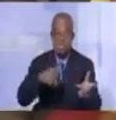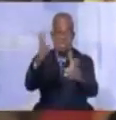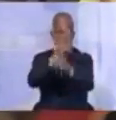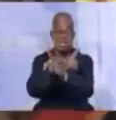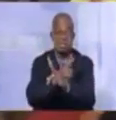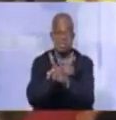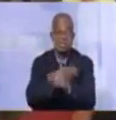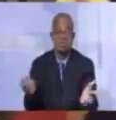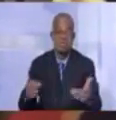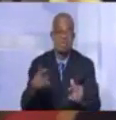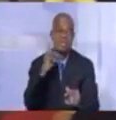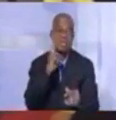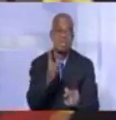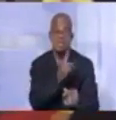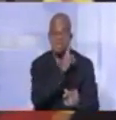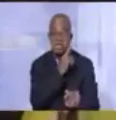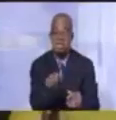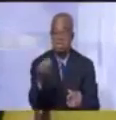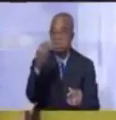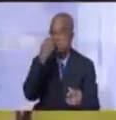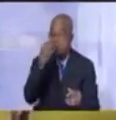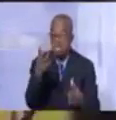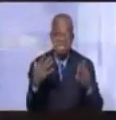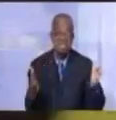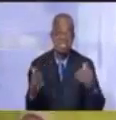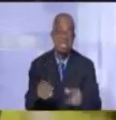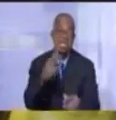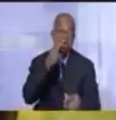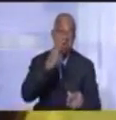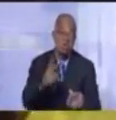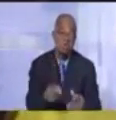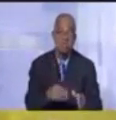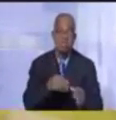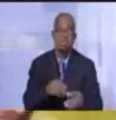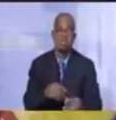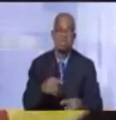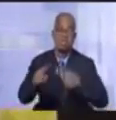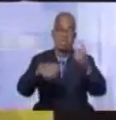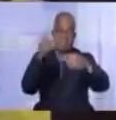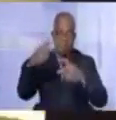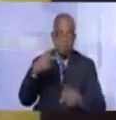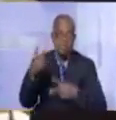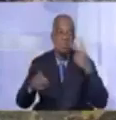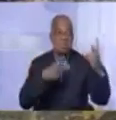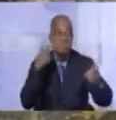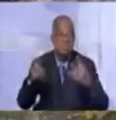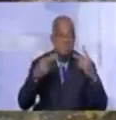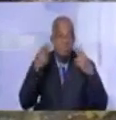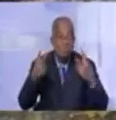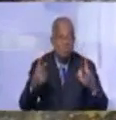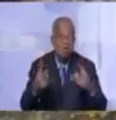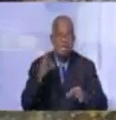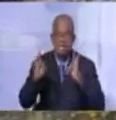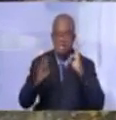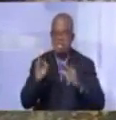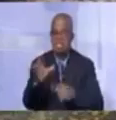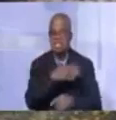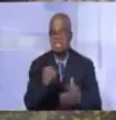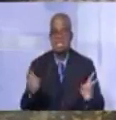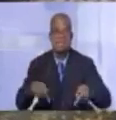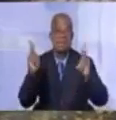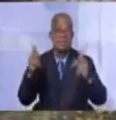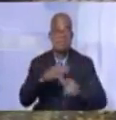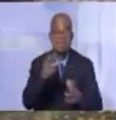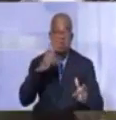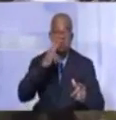métiers de l'alimentation et le programme national de lutte contre le tabagisme, l'alcoolisme et la toxicomanie ont démarré la campagne